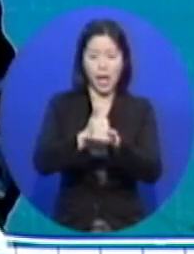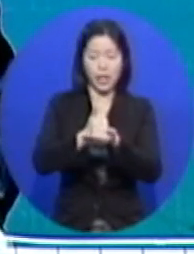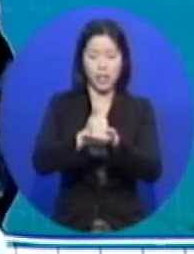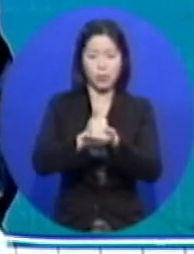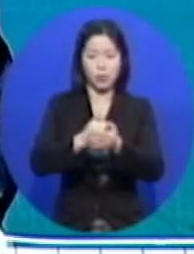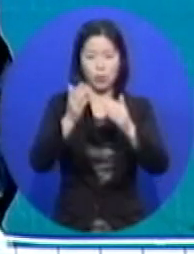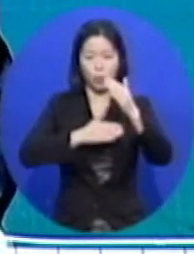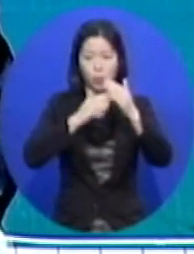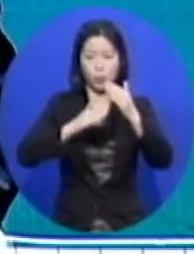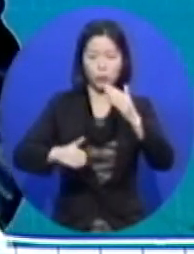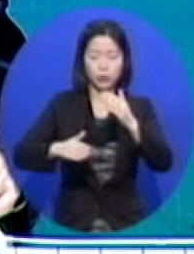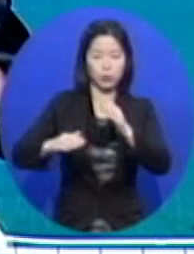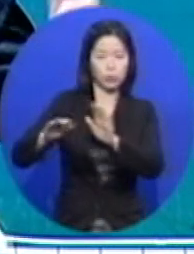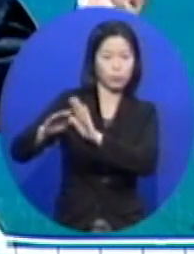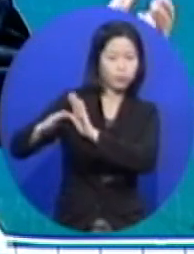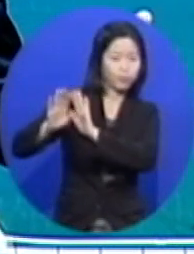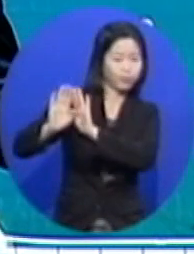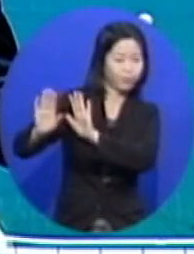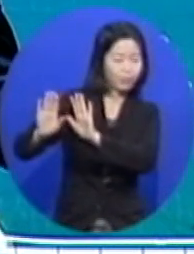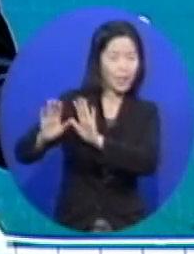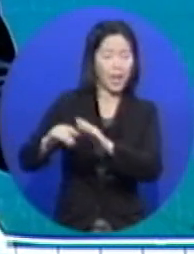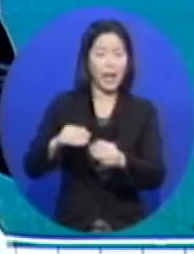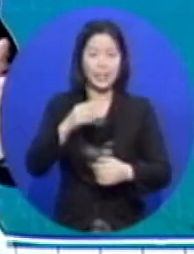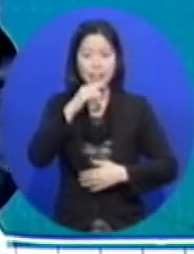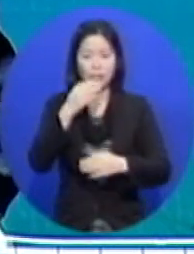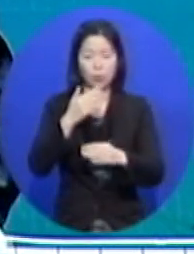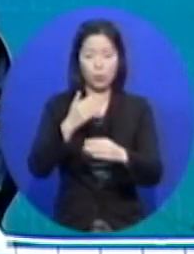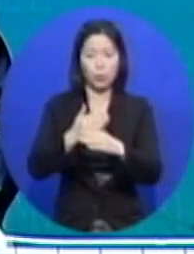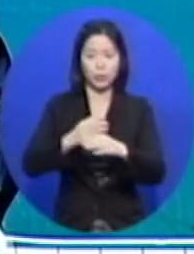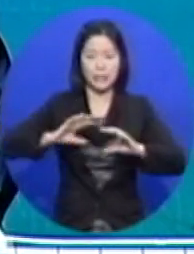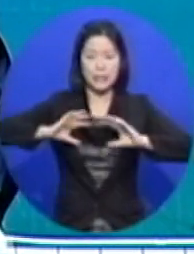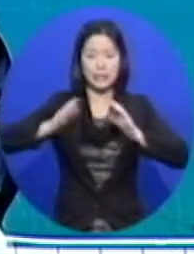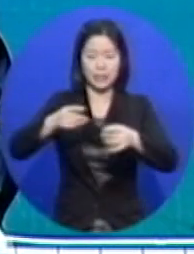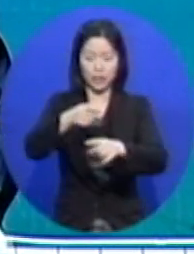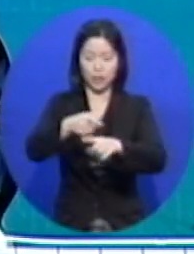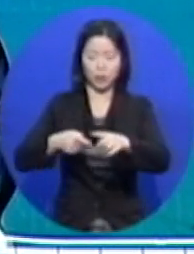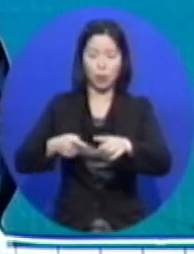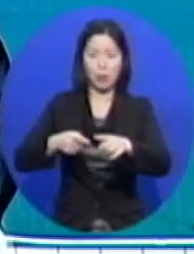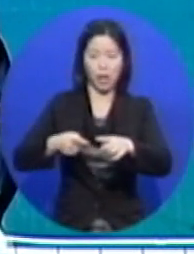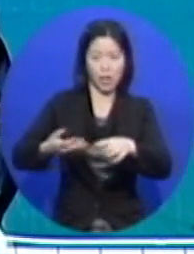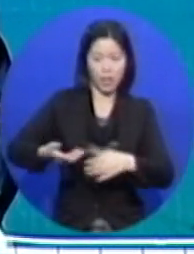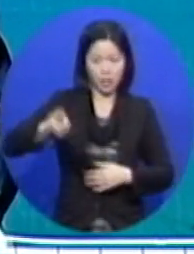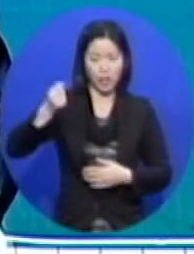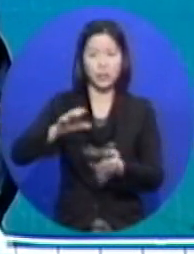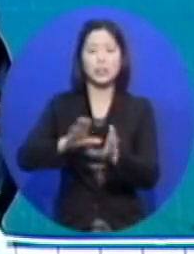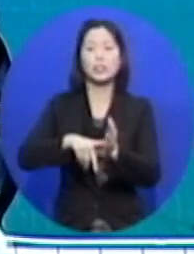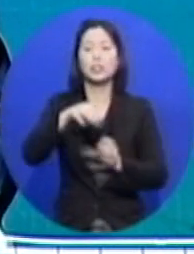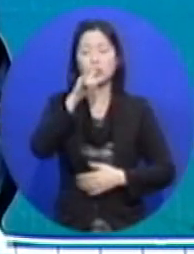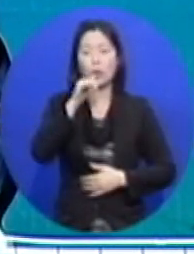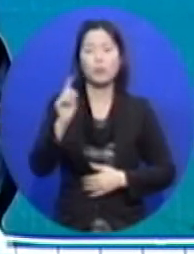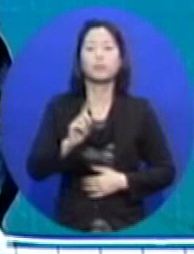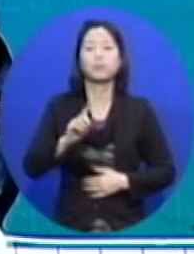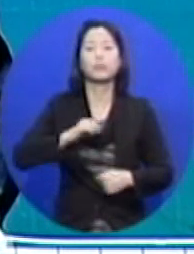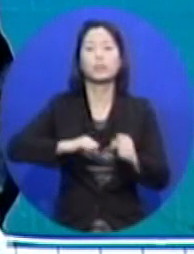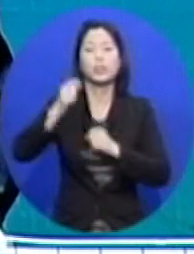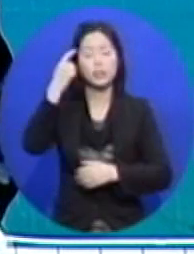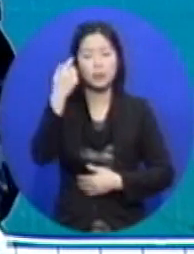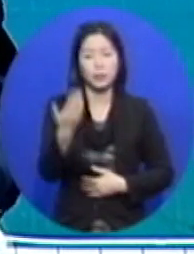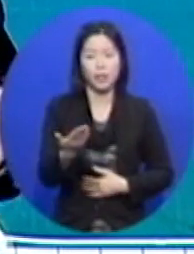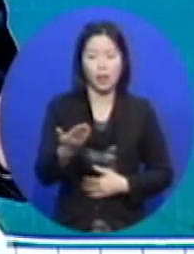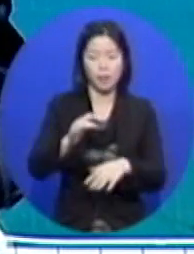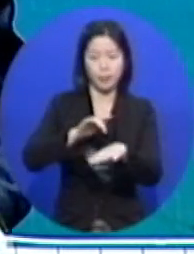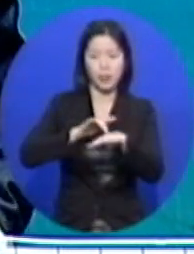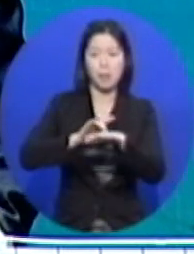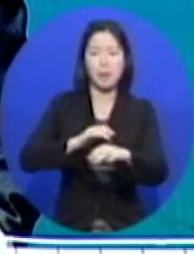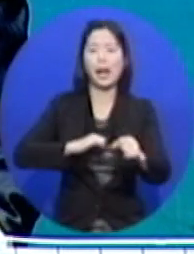가 전 세계의 절반 이상을 차지했던 때가 있었습니다 무슨 역설 까요 마귀의 역사가 아니면